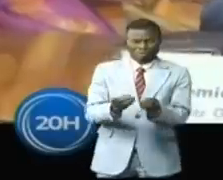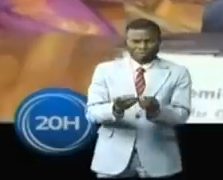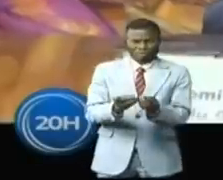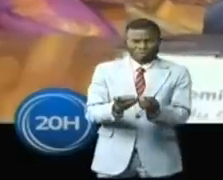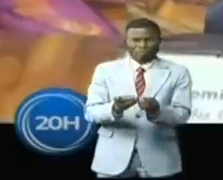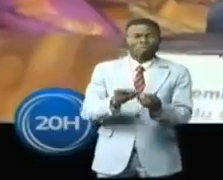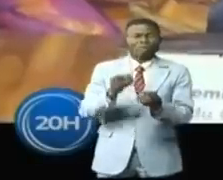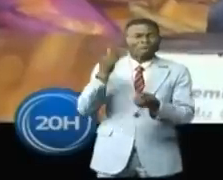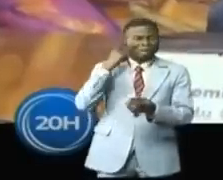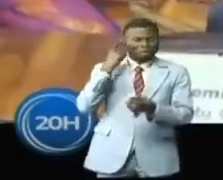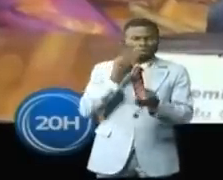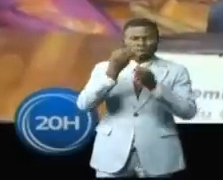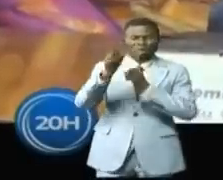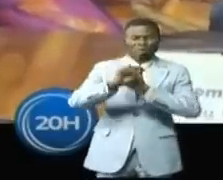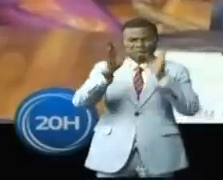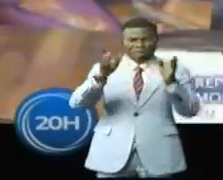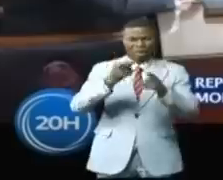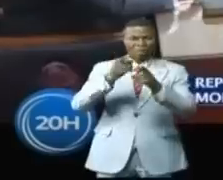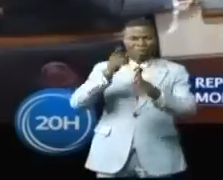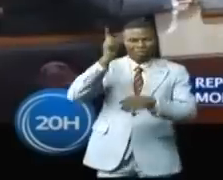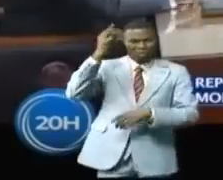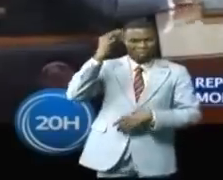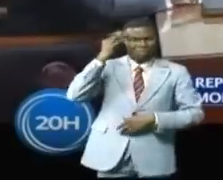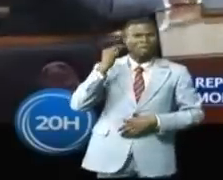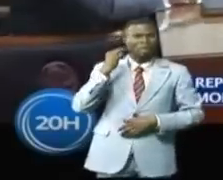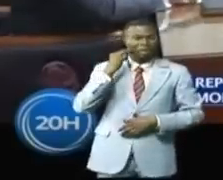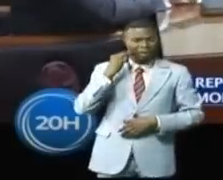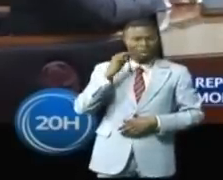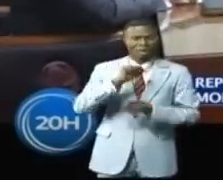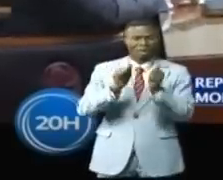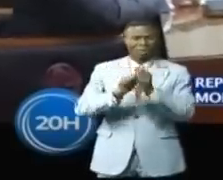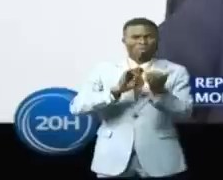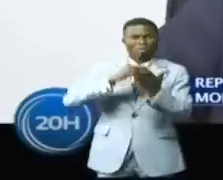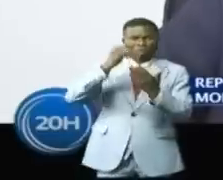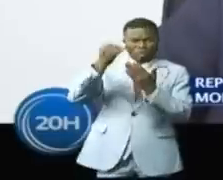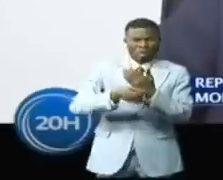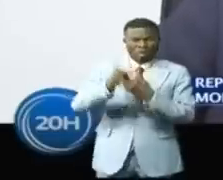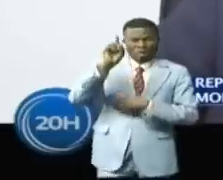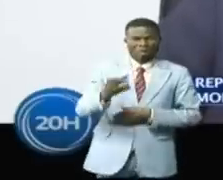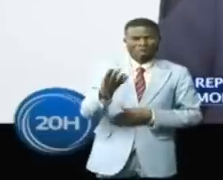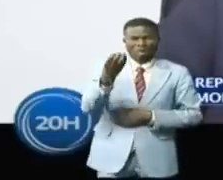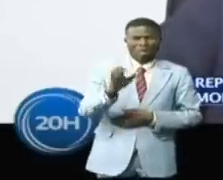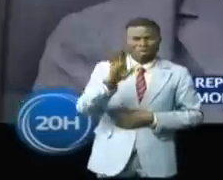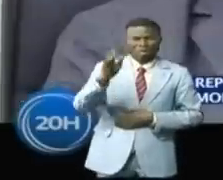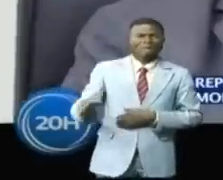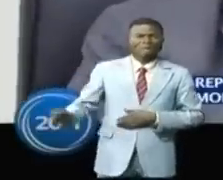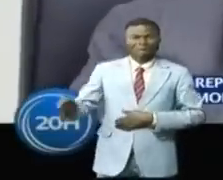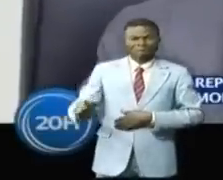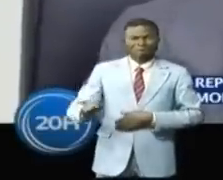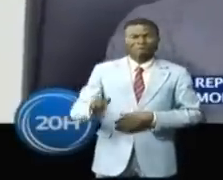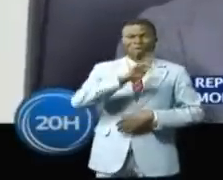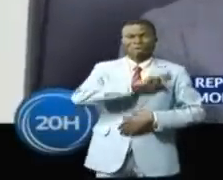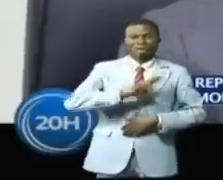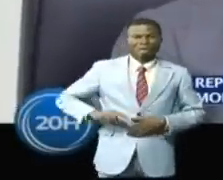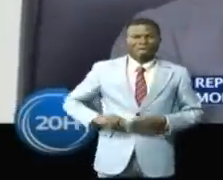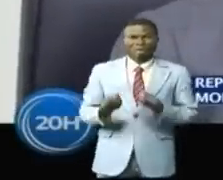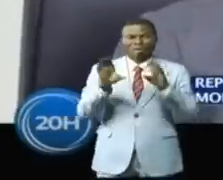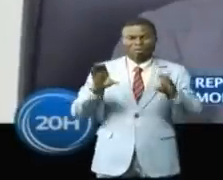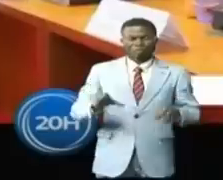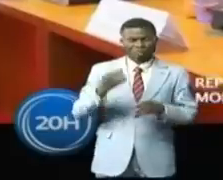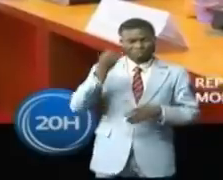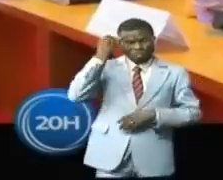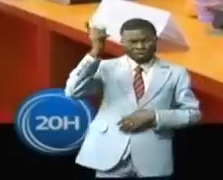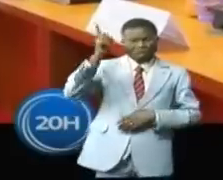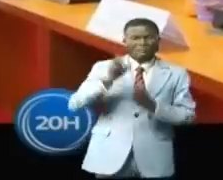aux éclaircissements de Jean-Michel Samalou Kondé Kyenge sur le projet des 145 territoires de la République démocratique du Congo qui vise